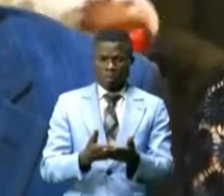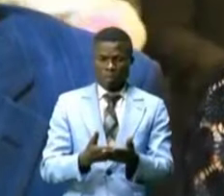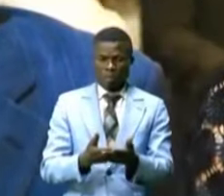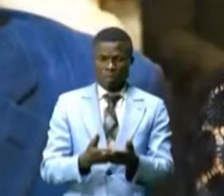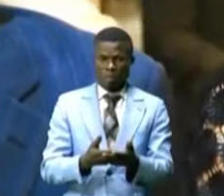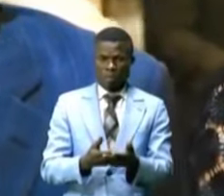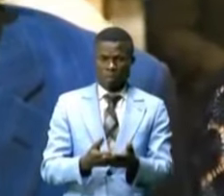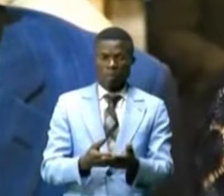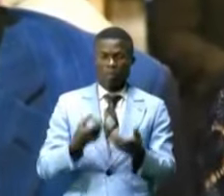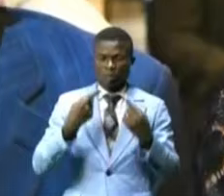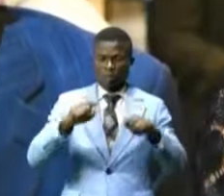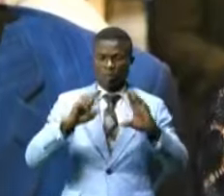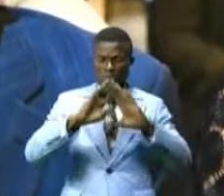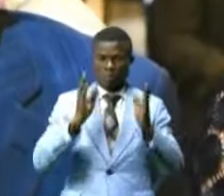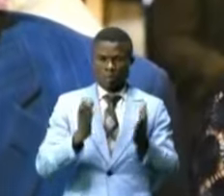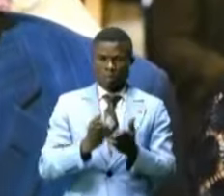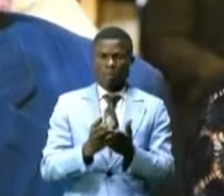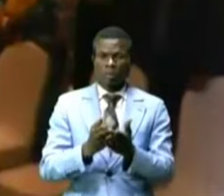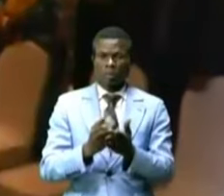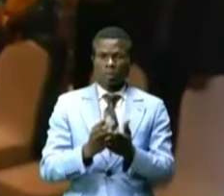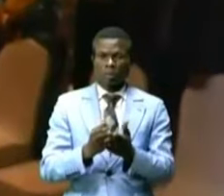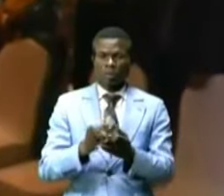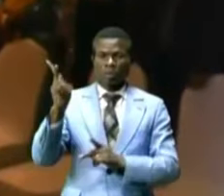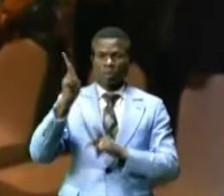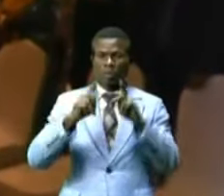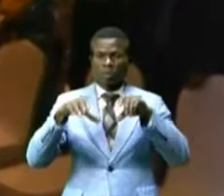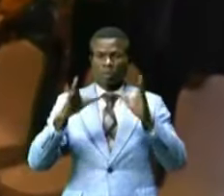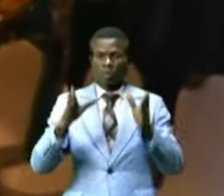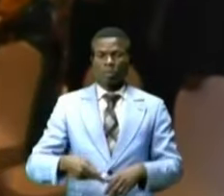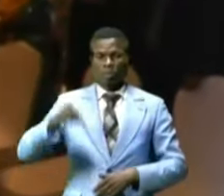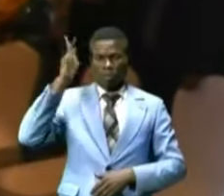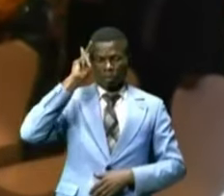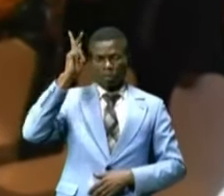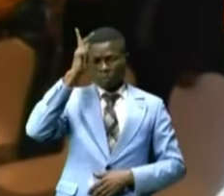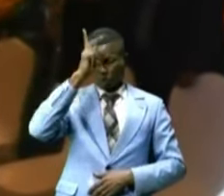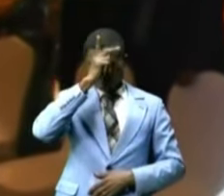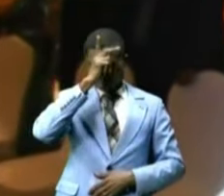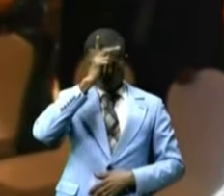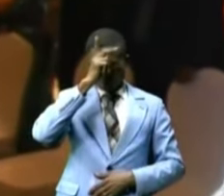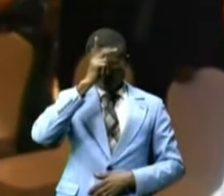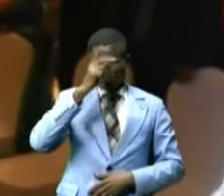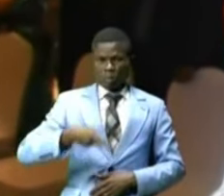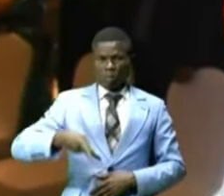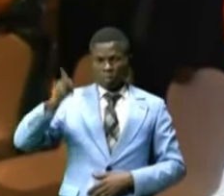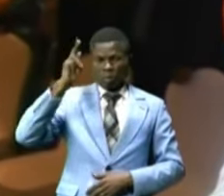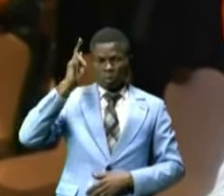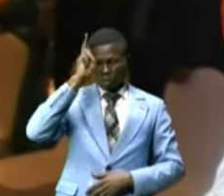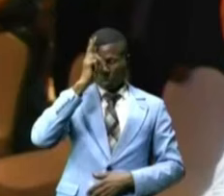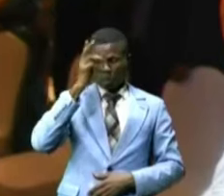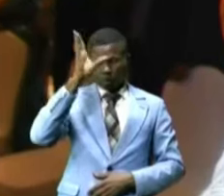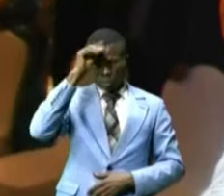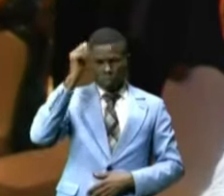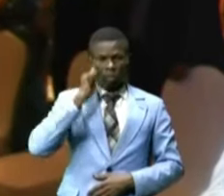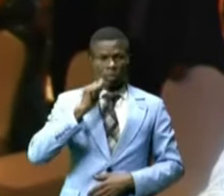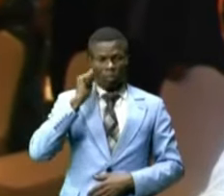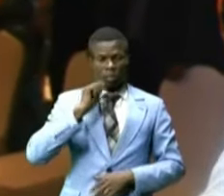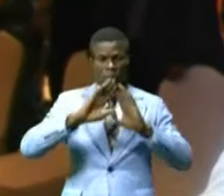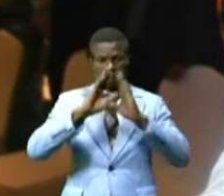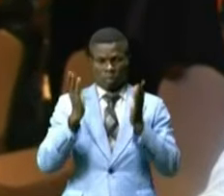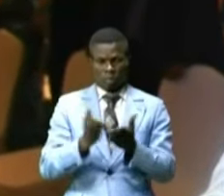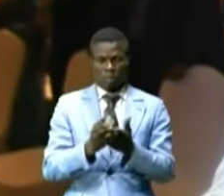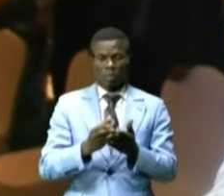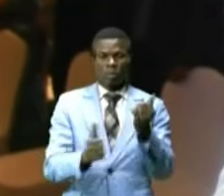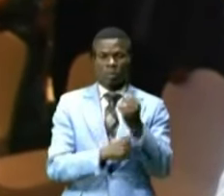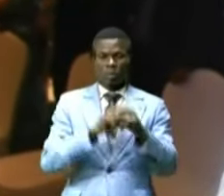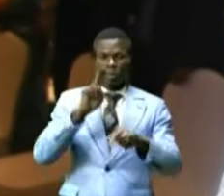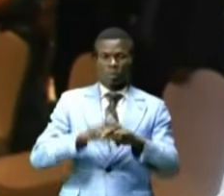Laissons-nous rappeler à tous compatriotes au Katangaises et au Katangé, et à tous les habitants